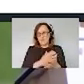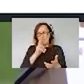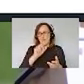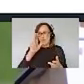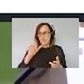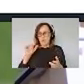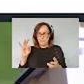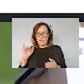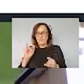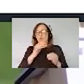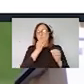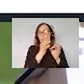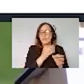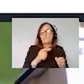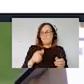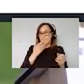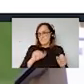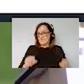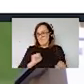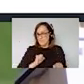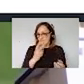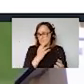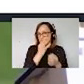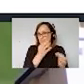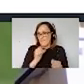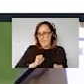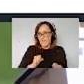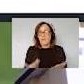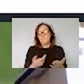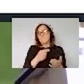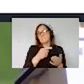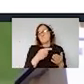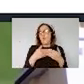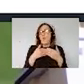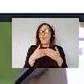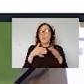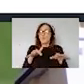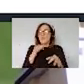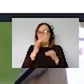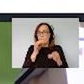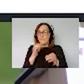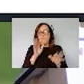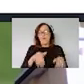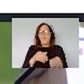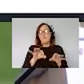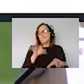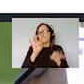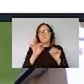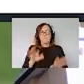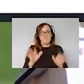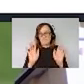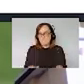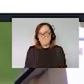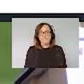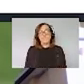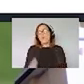że bardzo się angażuje. Zobaczcie Państwo wybór pytań. Też tak jak w Menti, bardzo dużo. Mogę mieć wielokrotny wybór